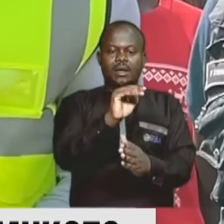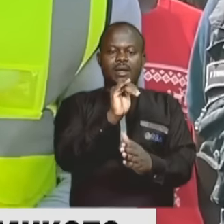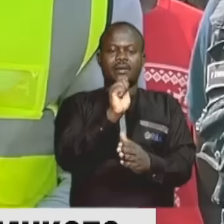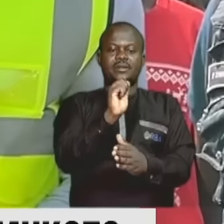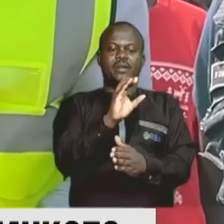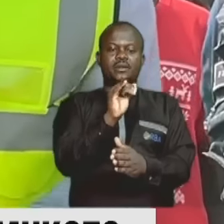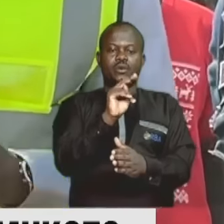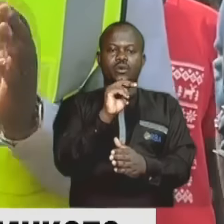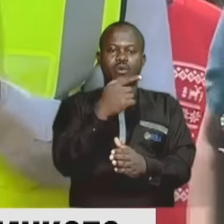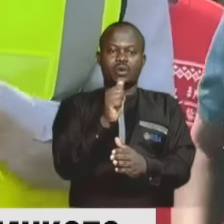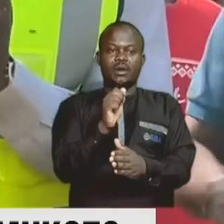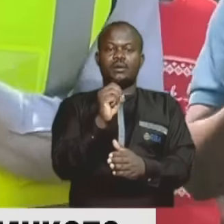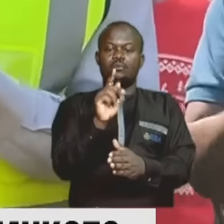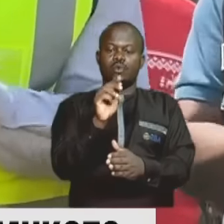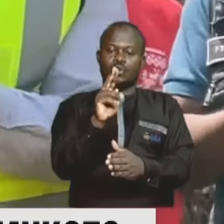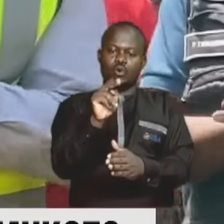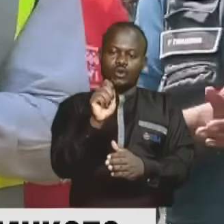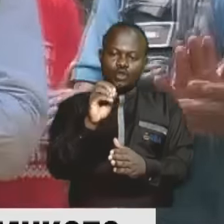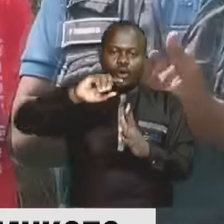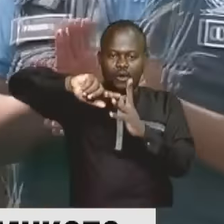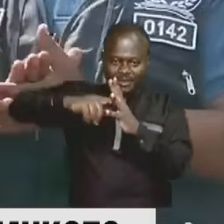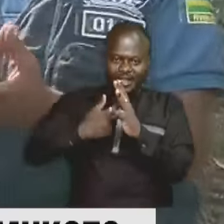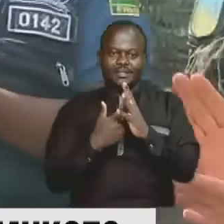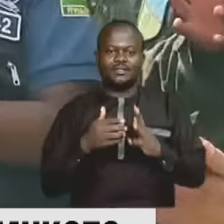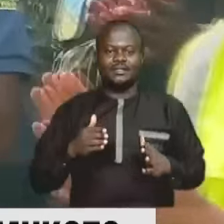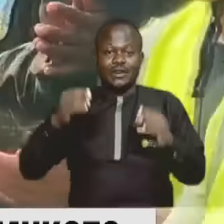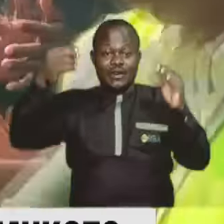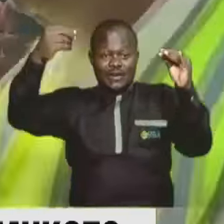ku mugaragaro. Murakoze